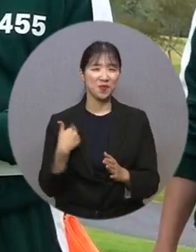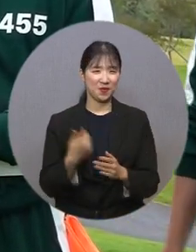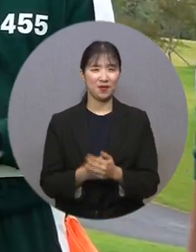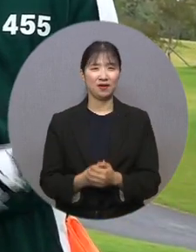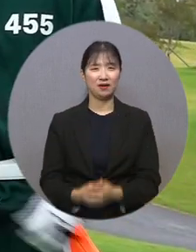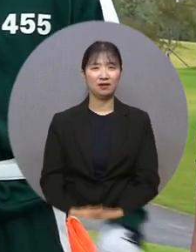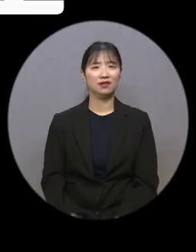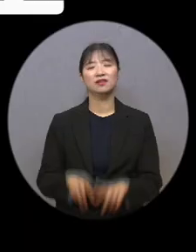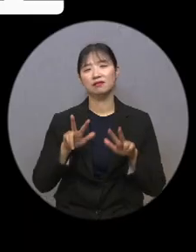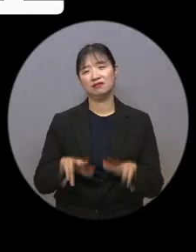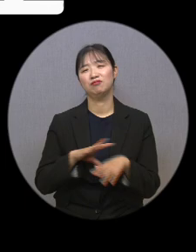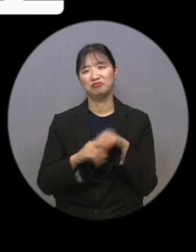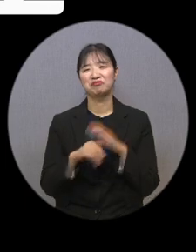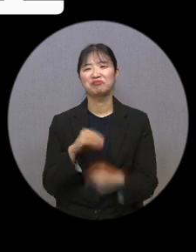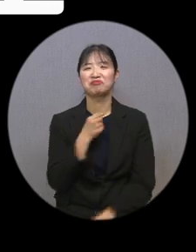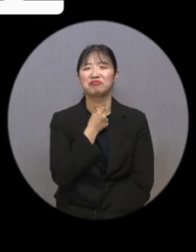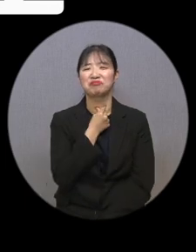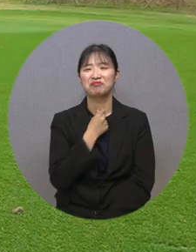벗었어.